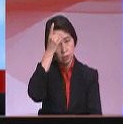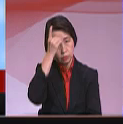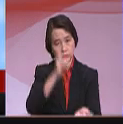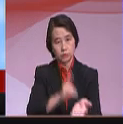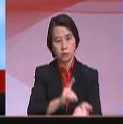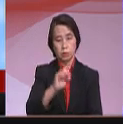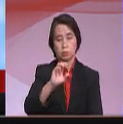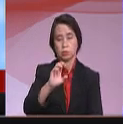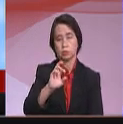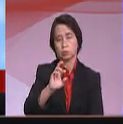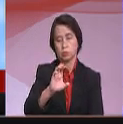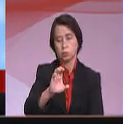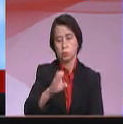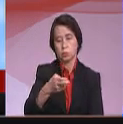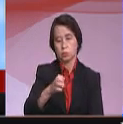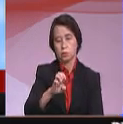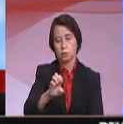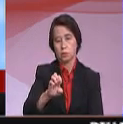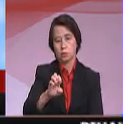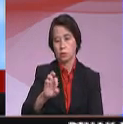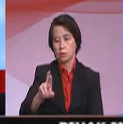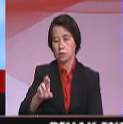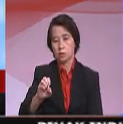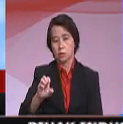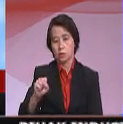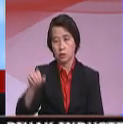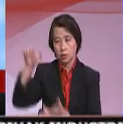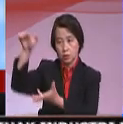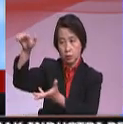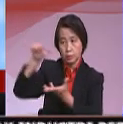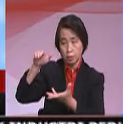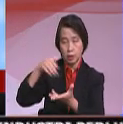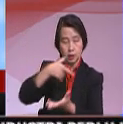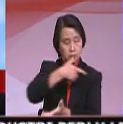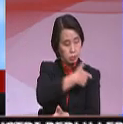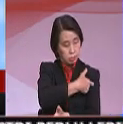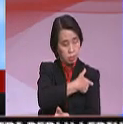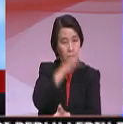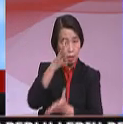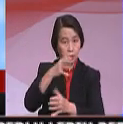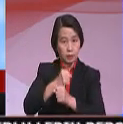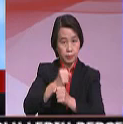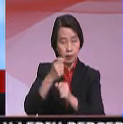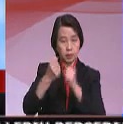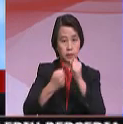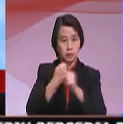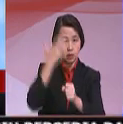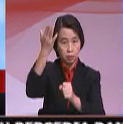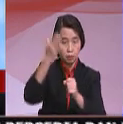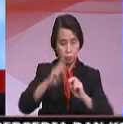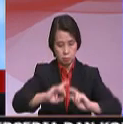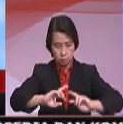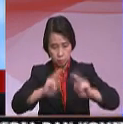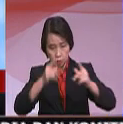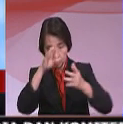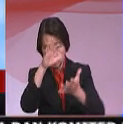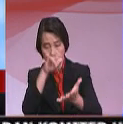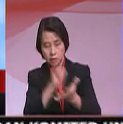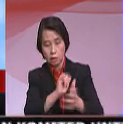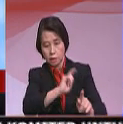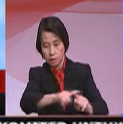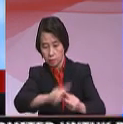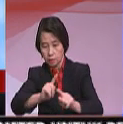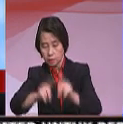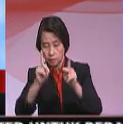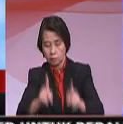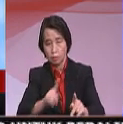Cik Ros optimis bekalan vaksin yang bakal diperoleh negara Februari tahun depan akan meningkatkan keyakinan pelbagai pihak dalam